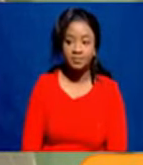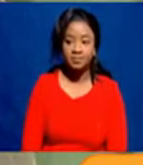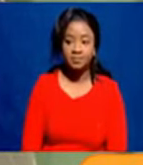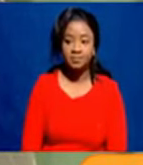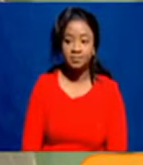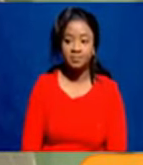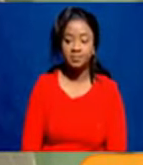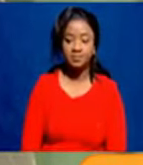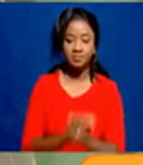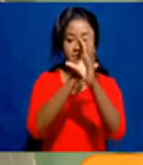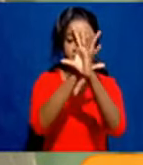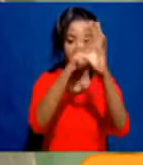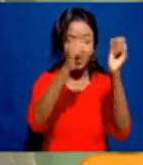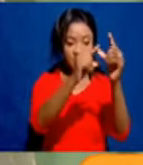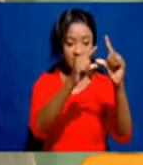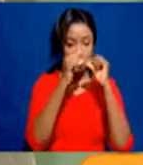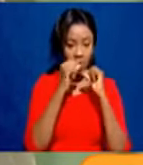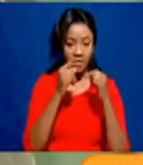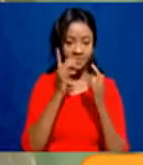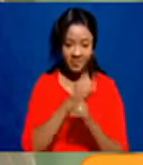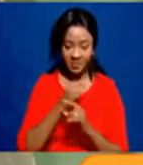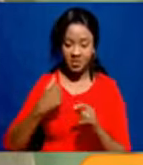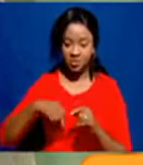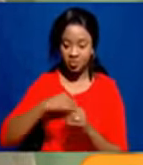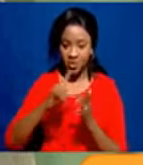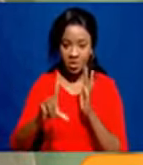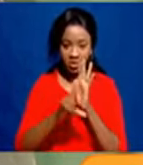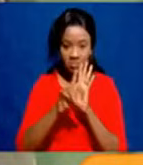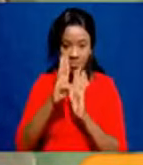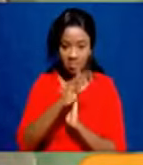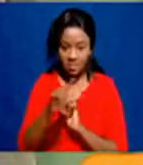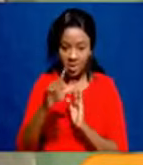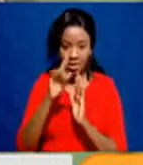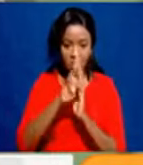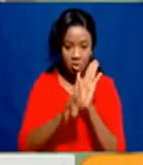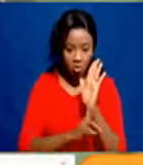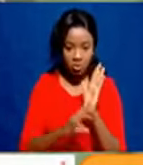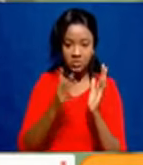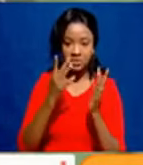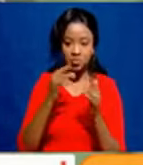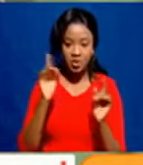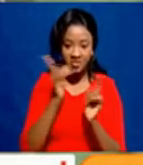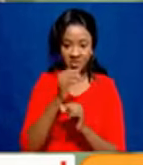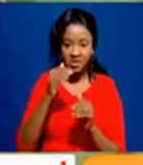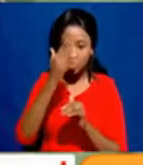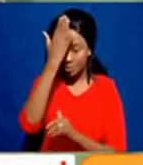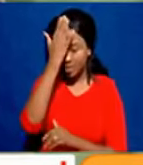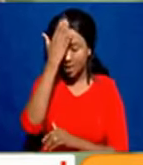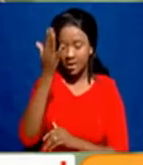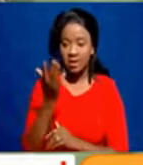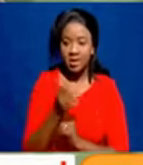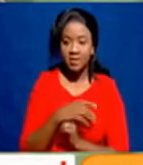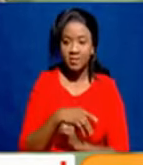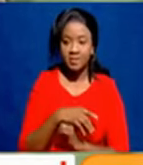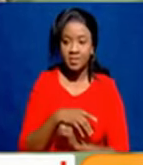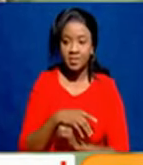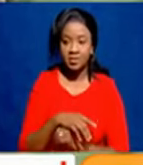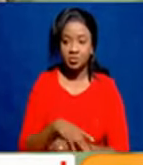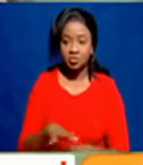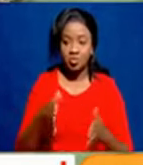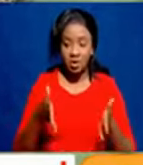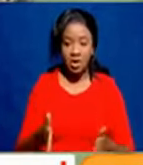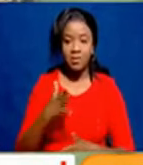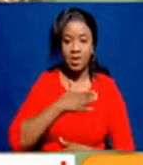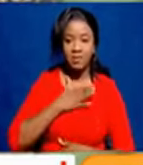Rais alinipatia direction, sheria tumemaliza, regulations tunamaliza Jumatatu, na mimi kwa mpango